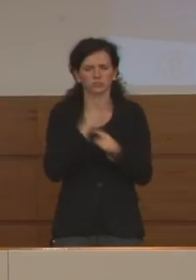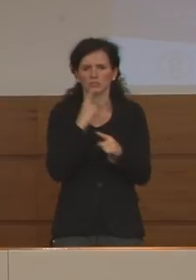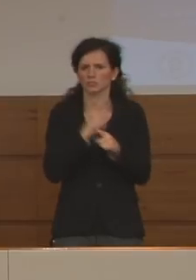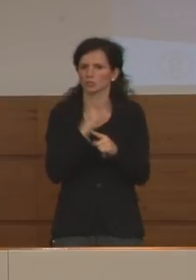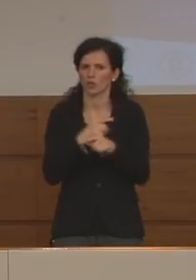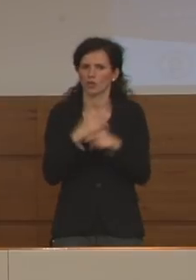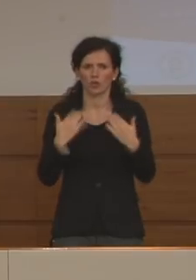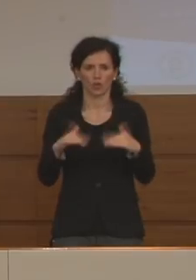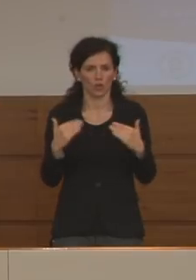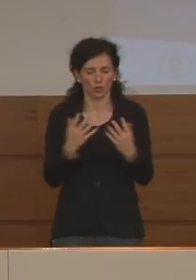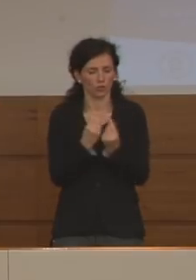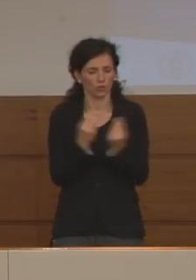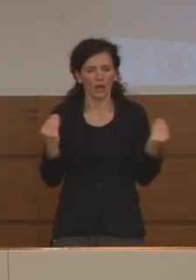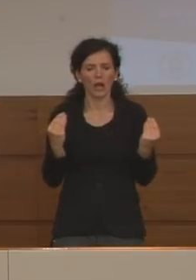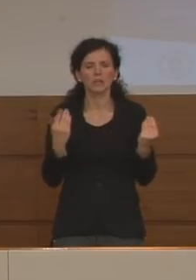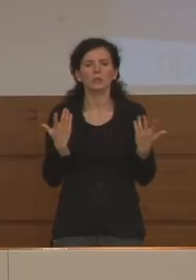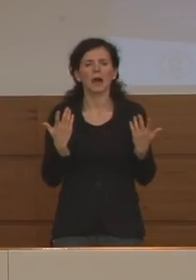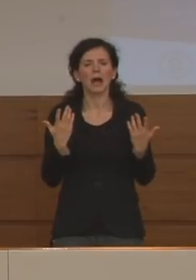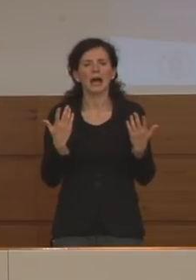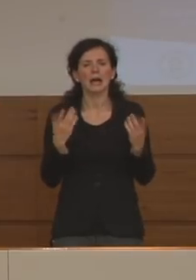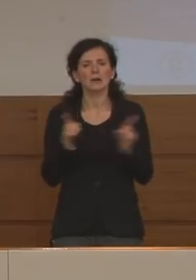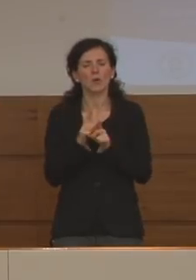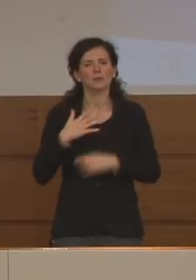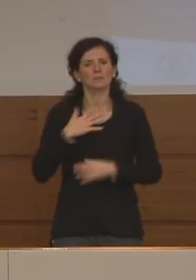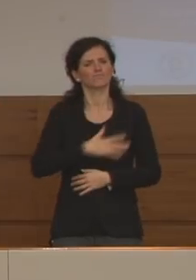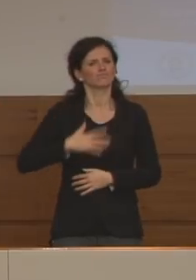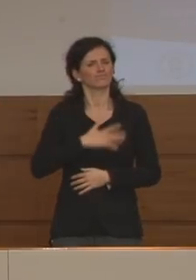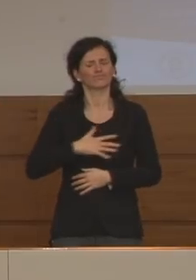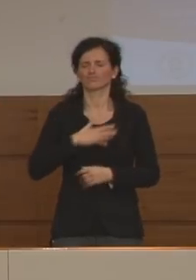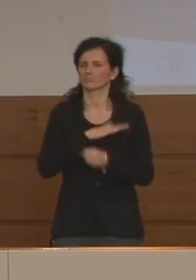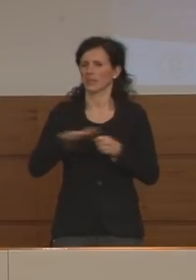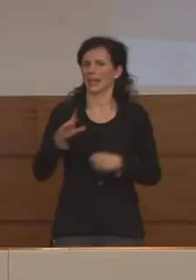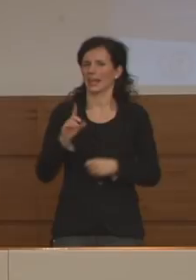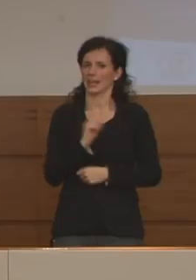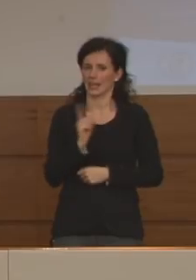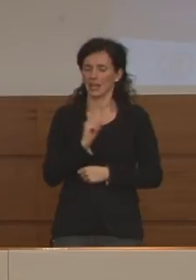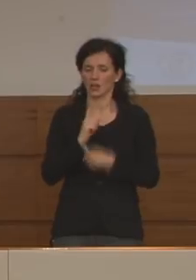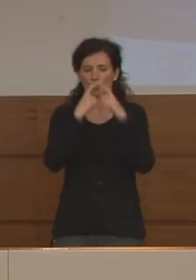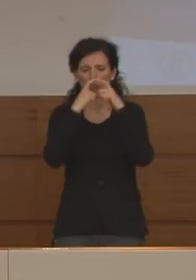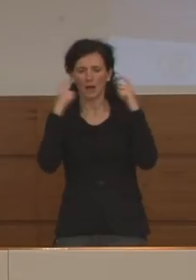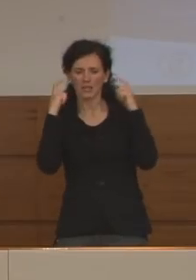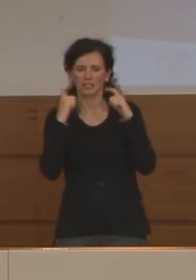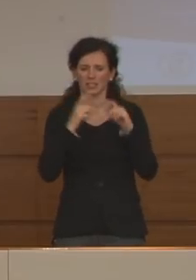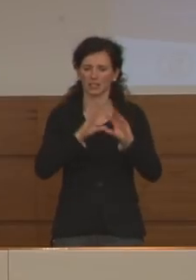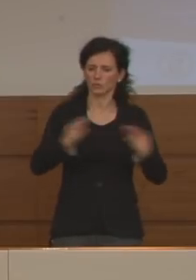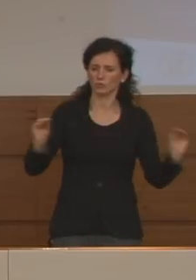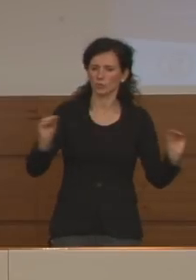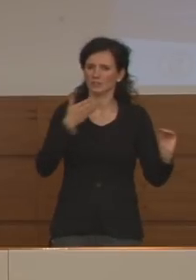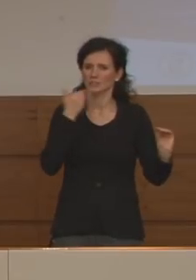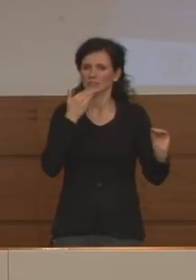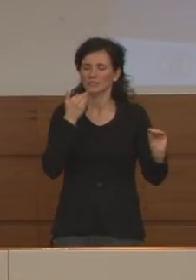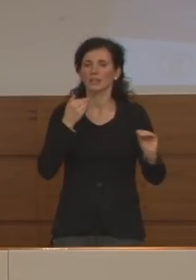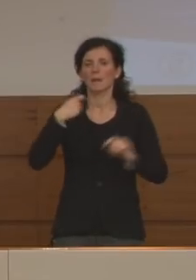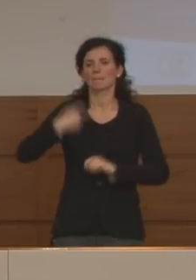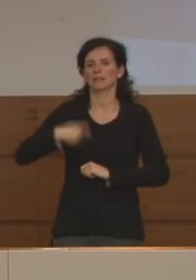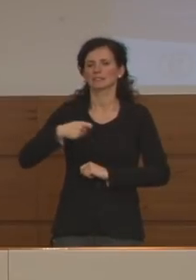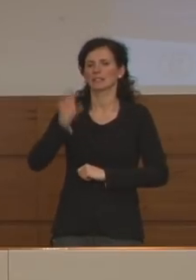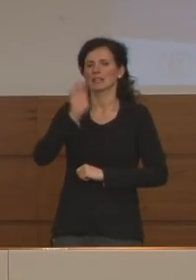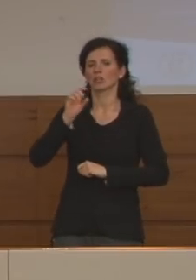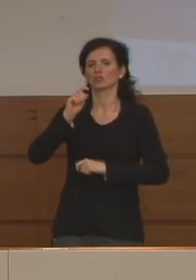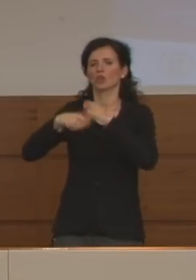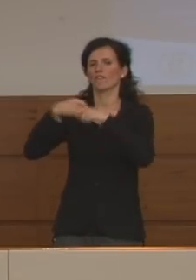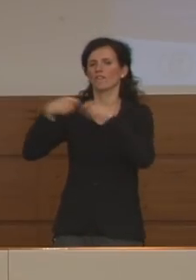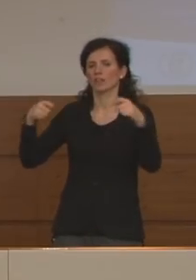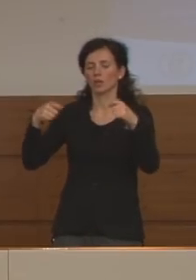che non era stato soddisfatto delle mascherine delle attrezzature in particolare presidente della regione friuli e della